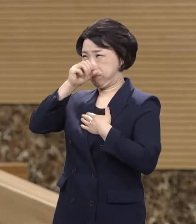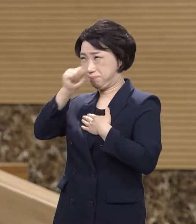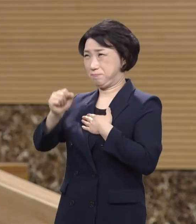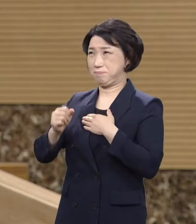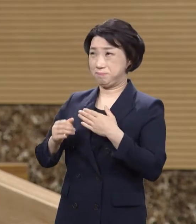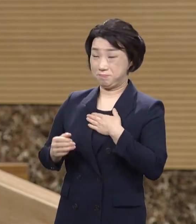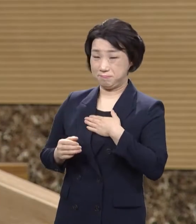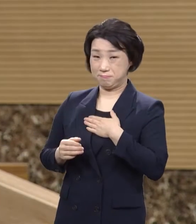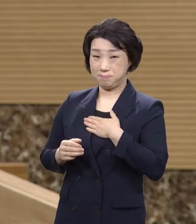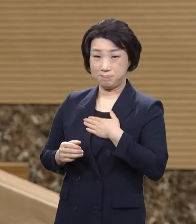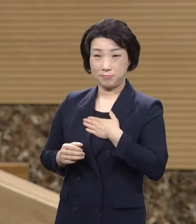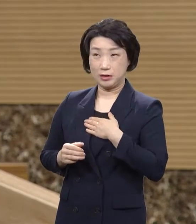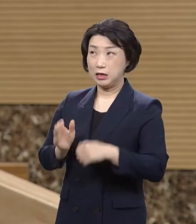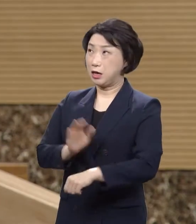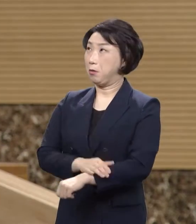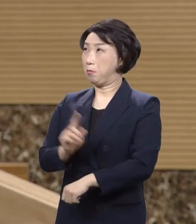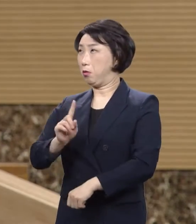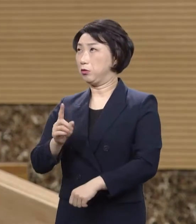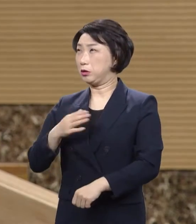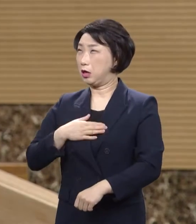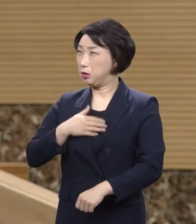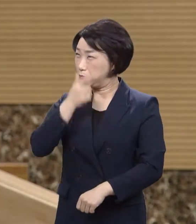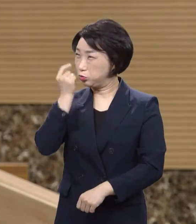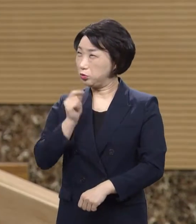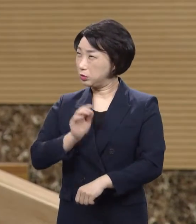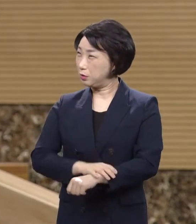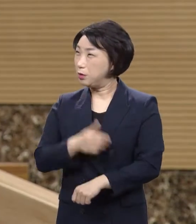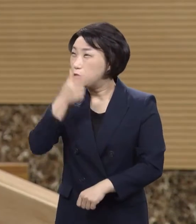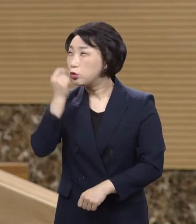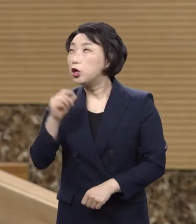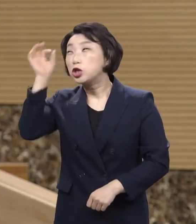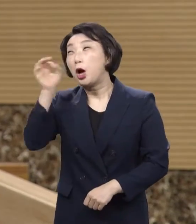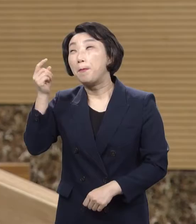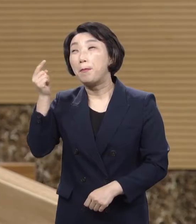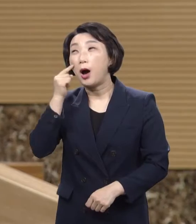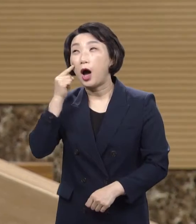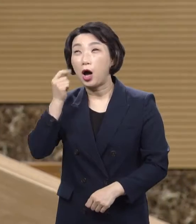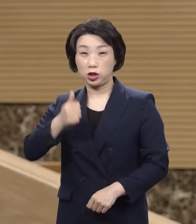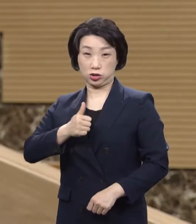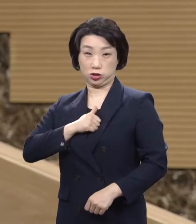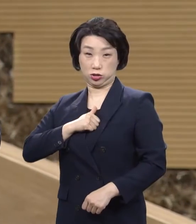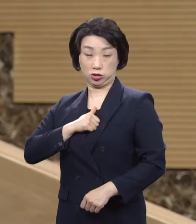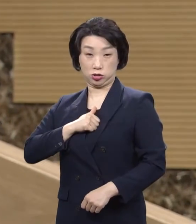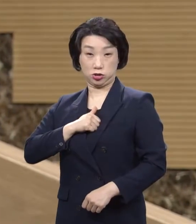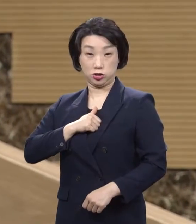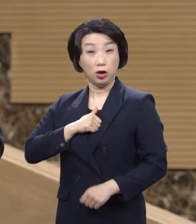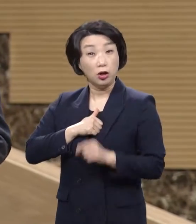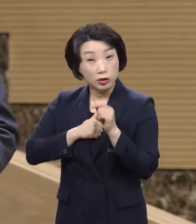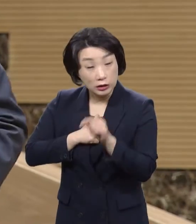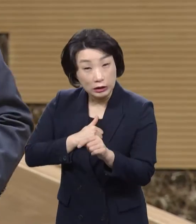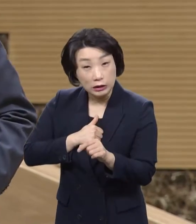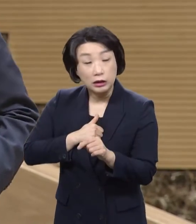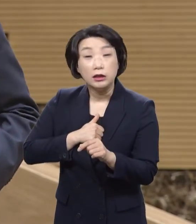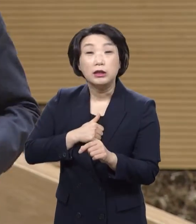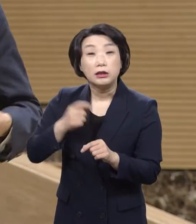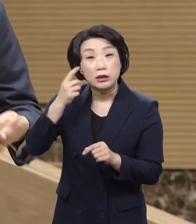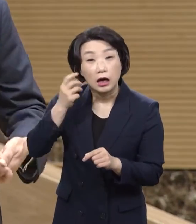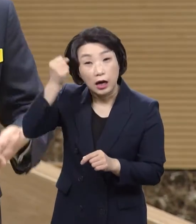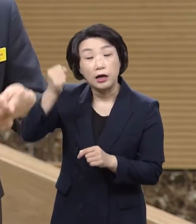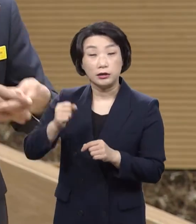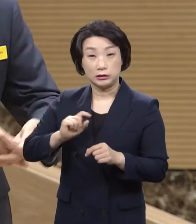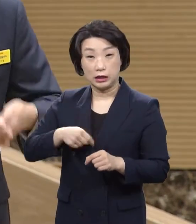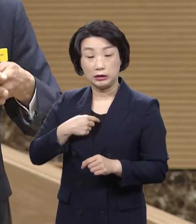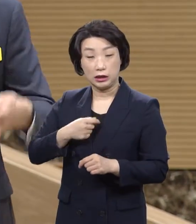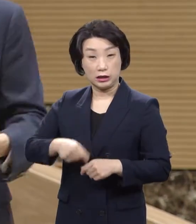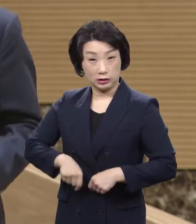선하다. 내가 잘못이 있으면 흠이 있으면 한번 찾아봐라. 이렇게 자기 자신이